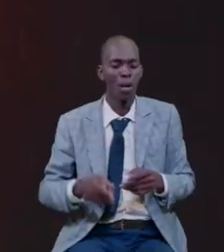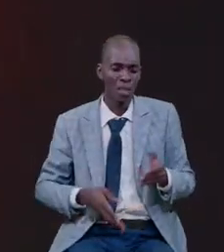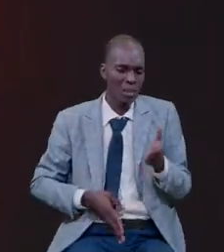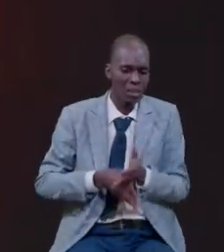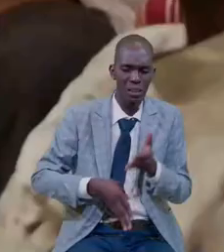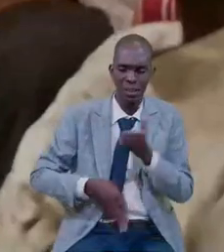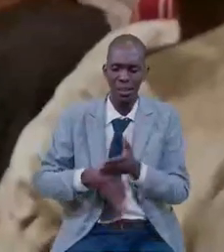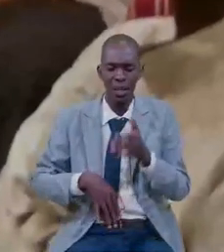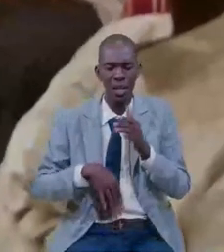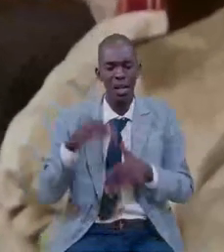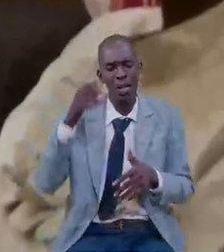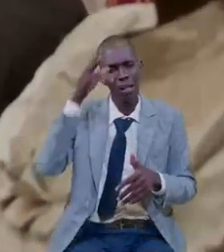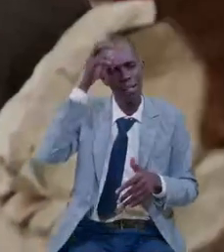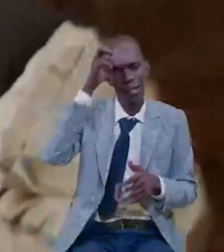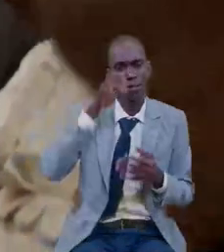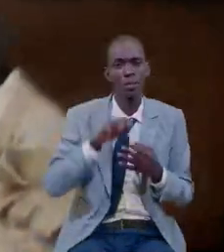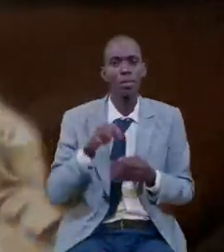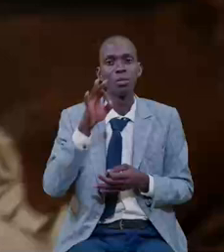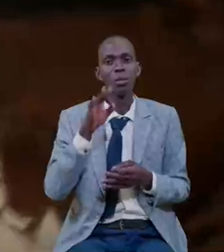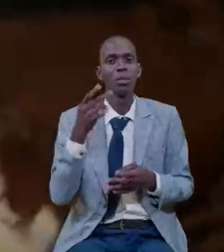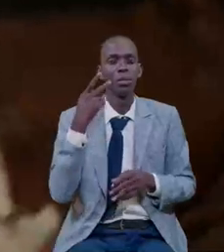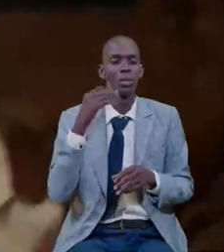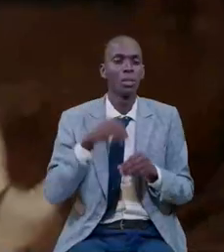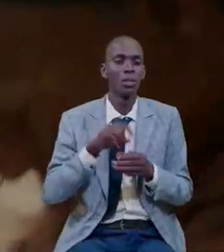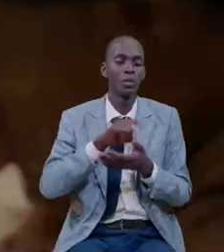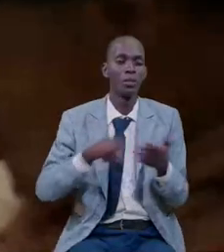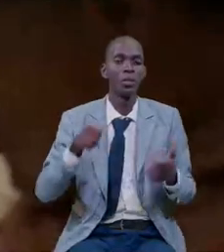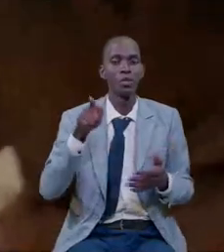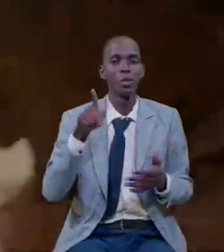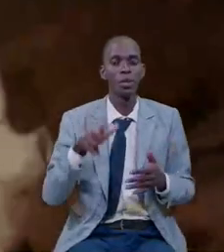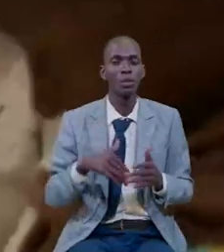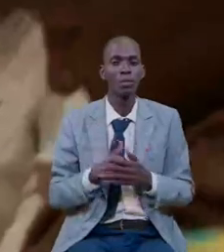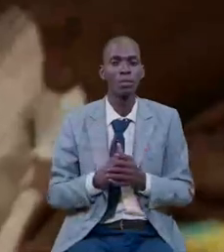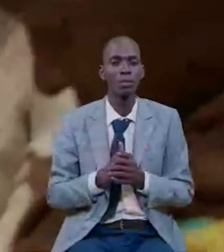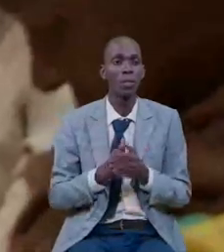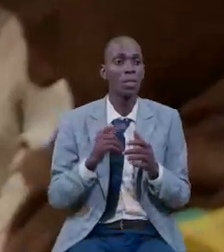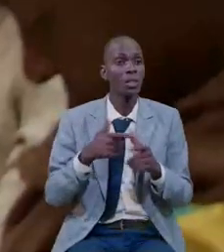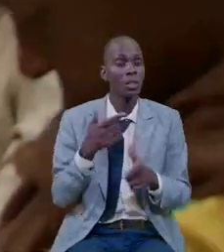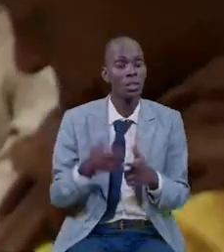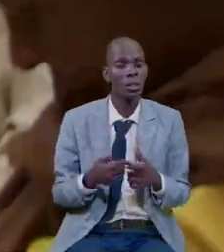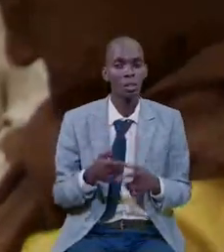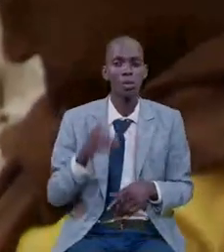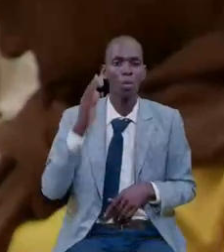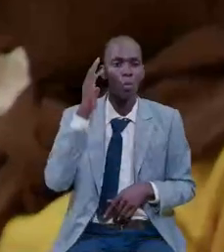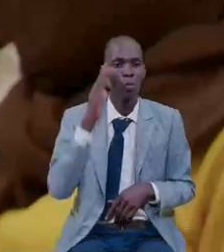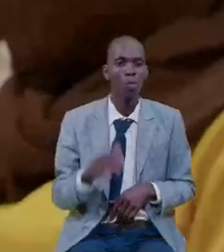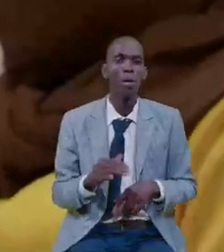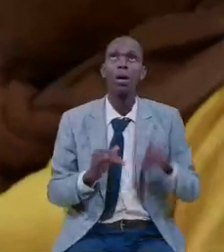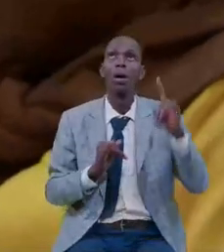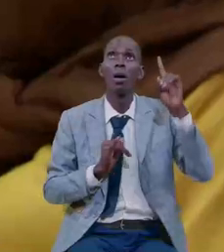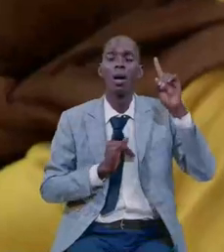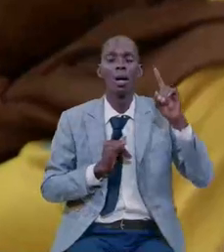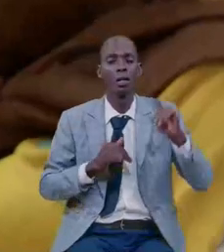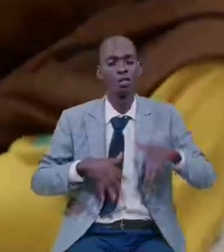C'est pour chasser les démons. Et le verset 23 dit, Alors je leur